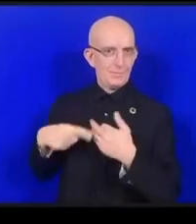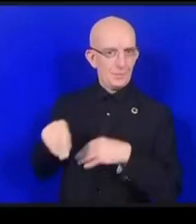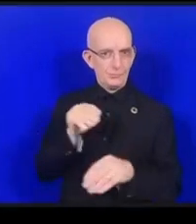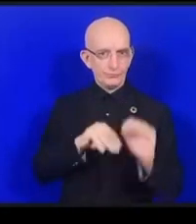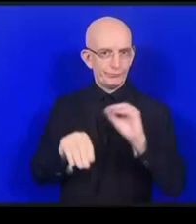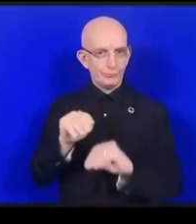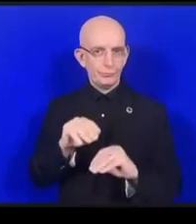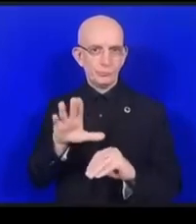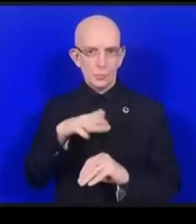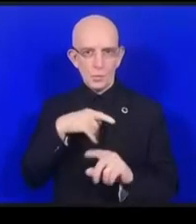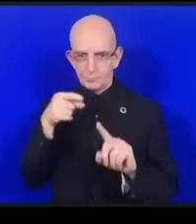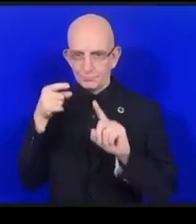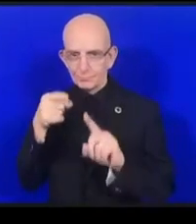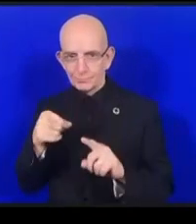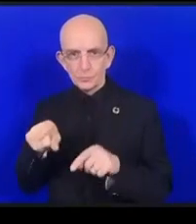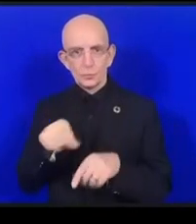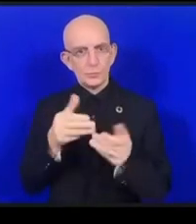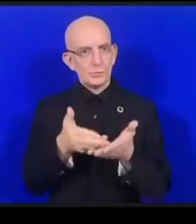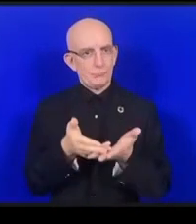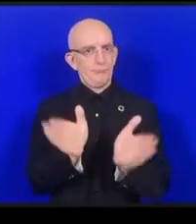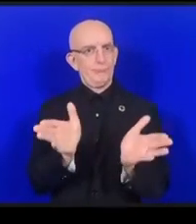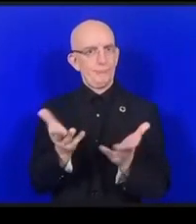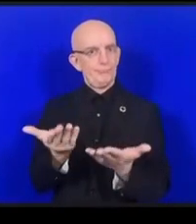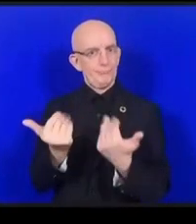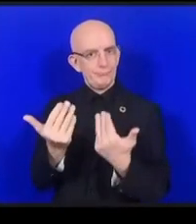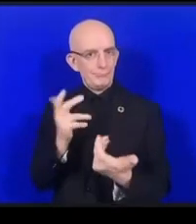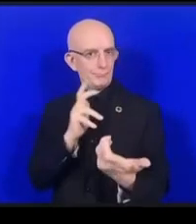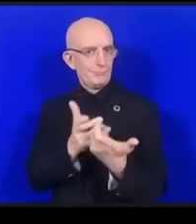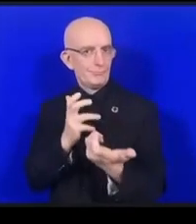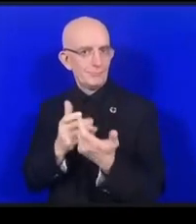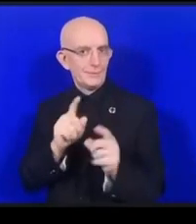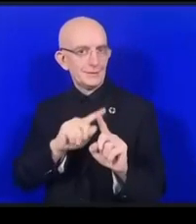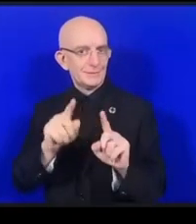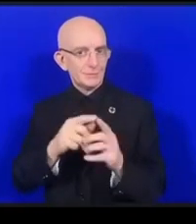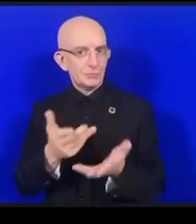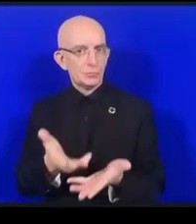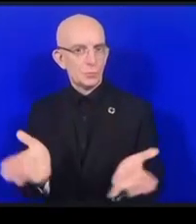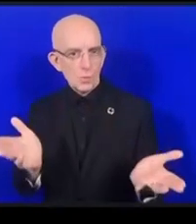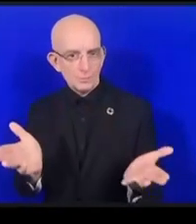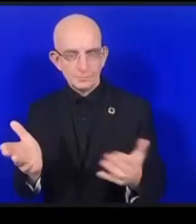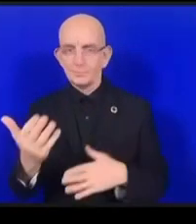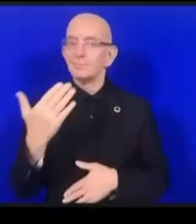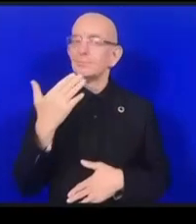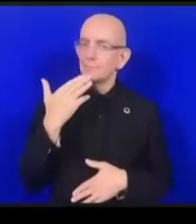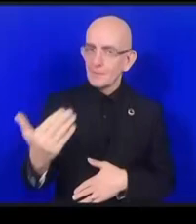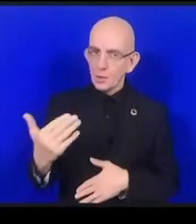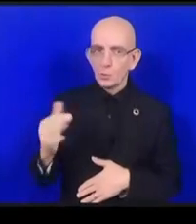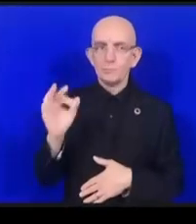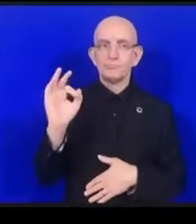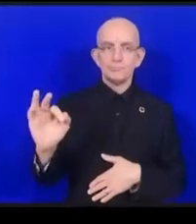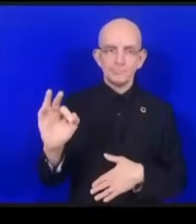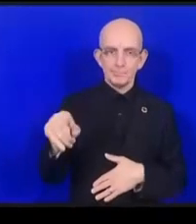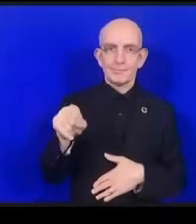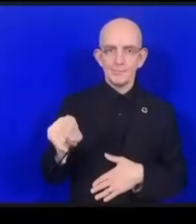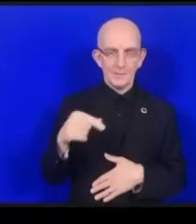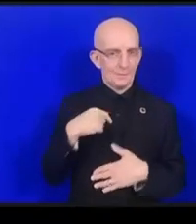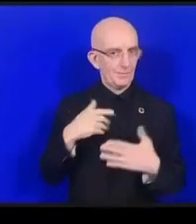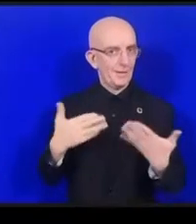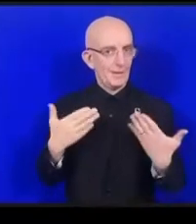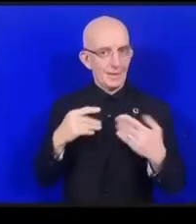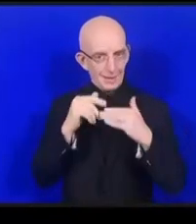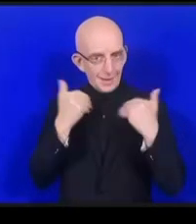платформах людьми которые понимают Как это работает и как это должно выглядеть Спасибо за этот